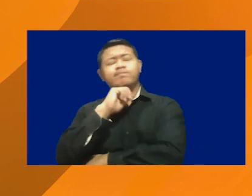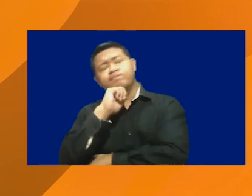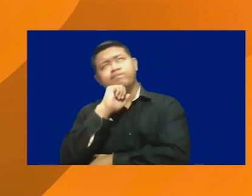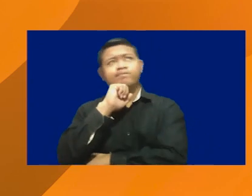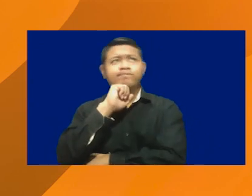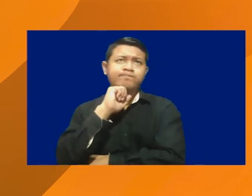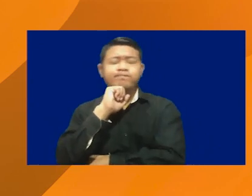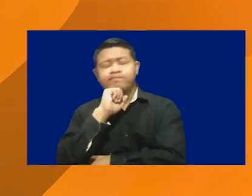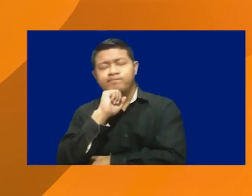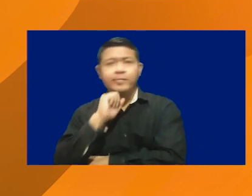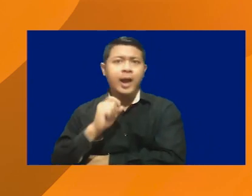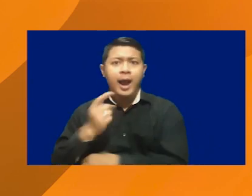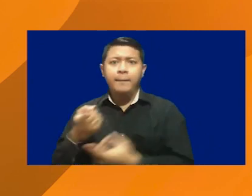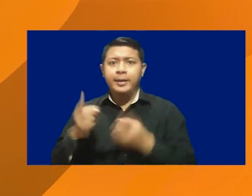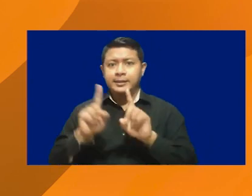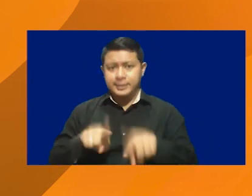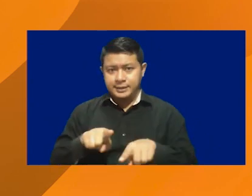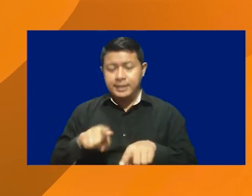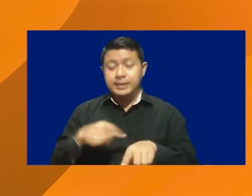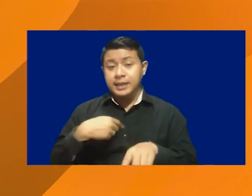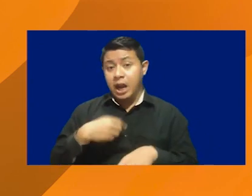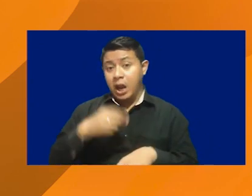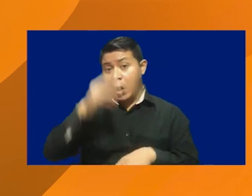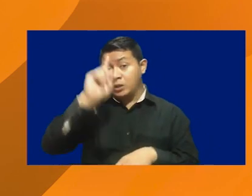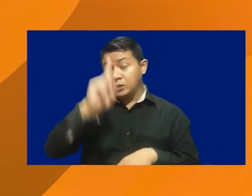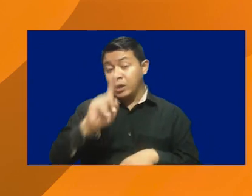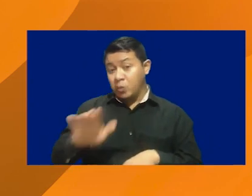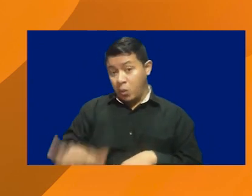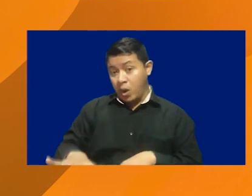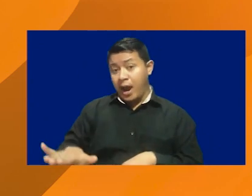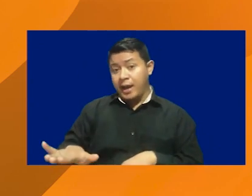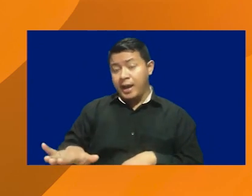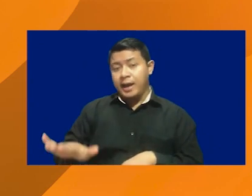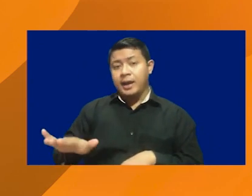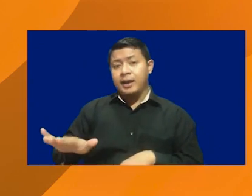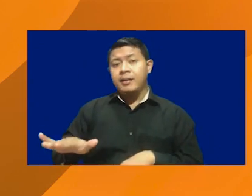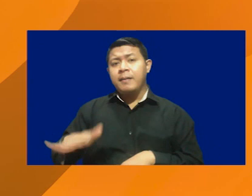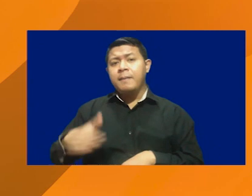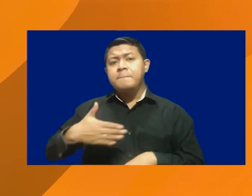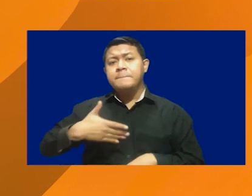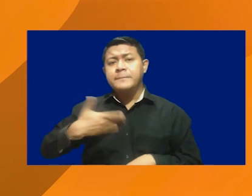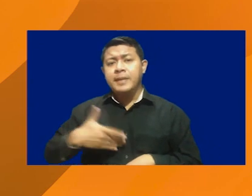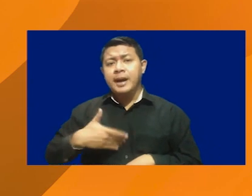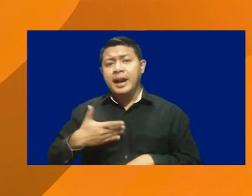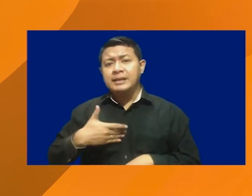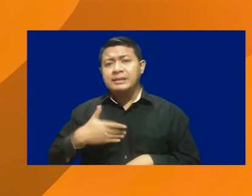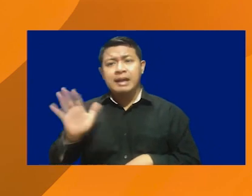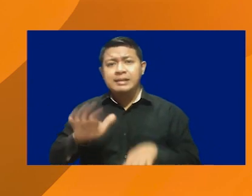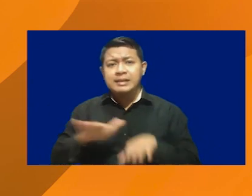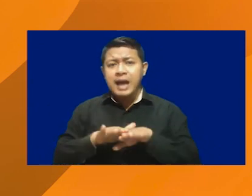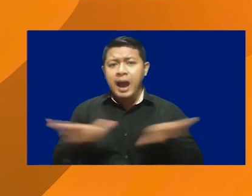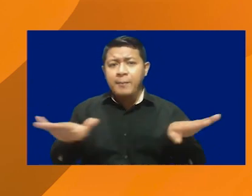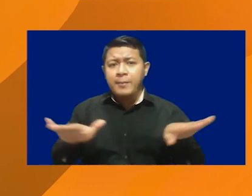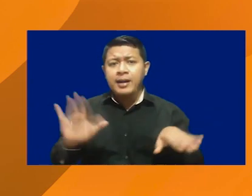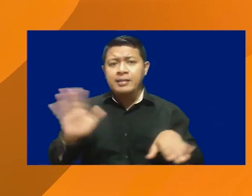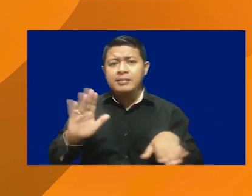Kita mau mencoba merefleksikan apa yang terjadi bila seorang anak